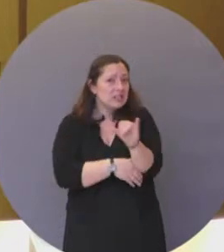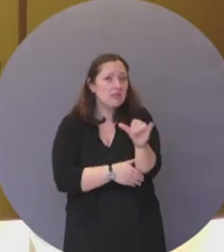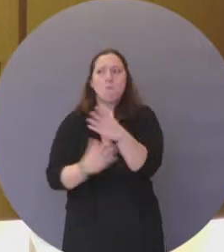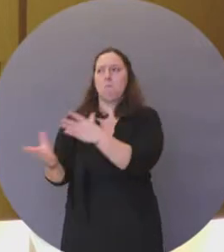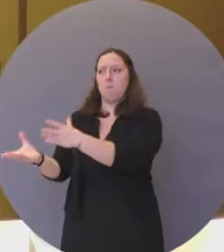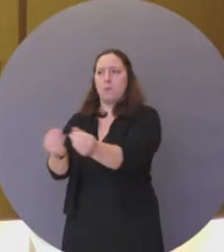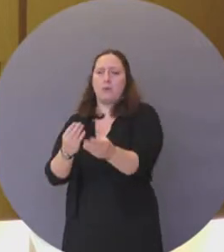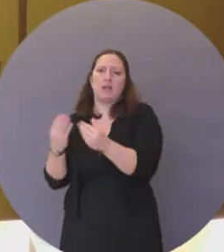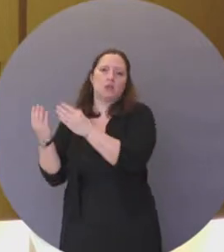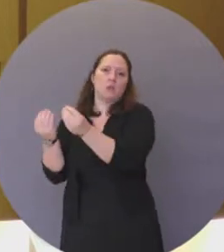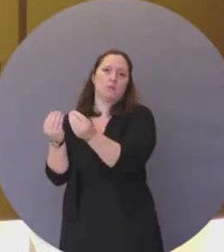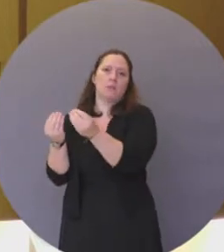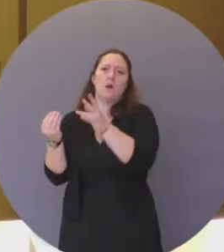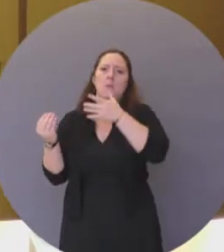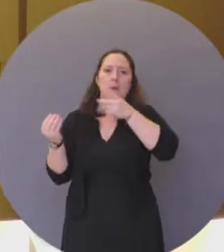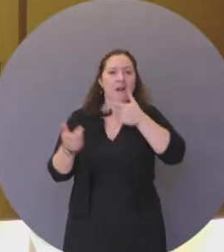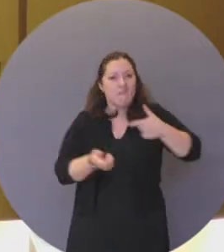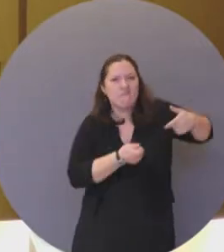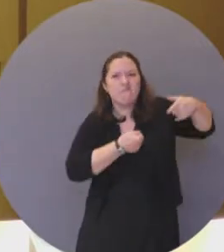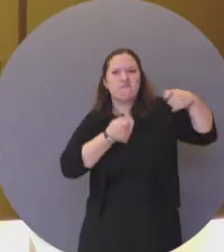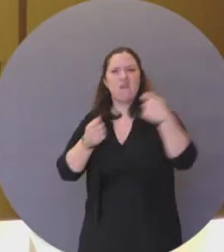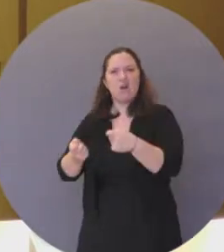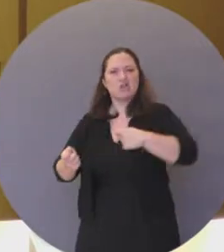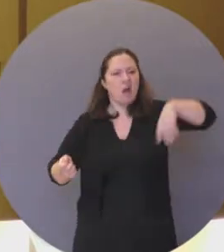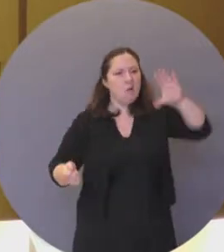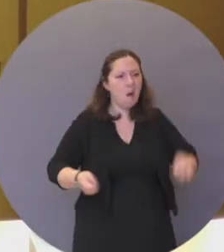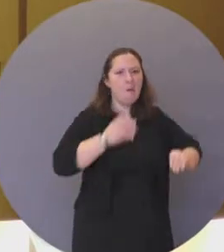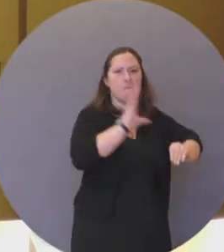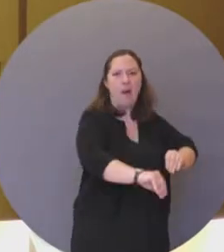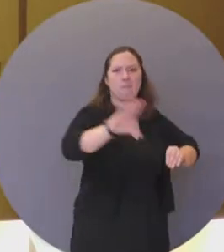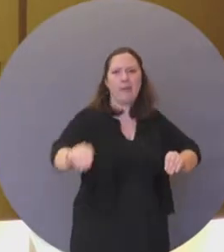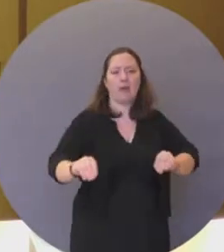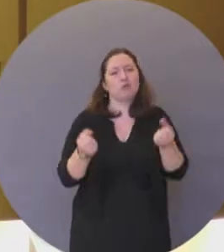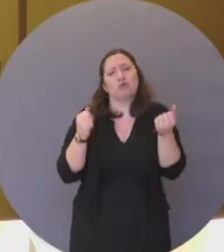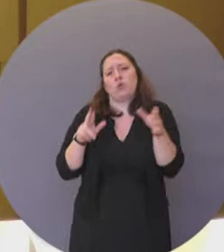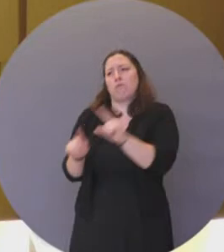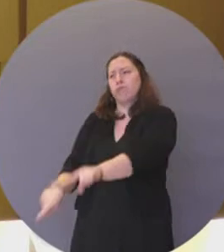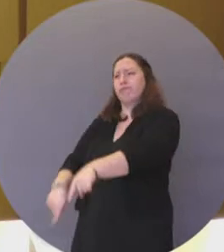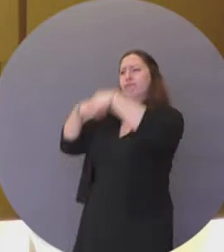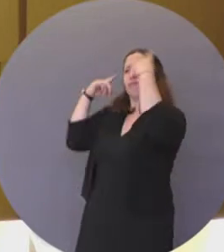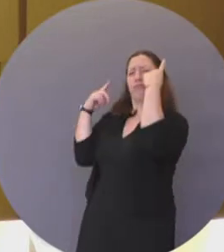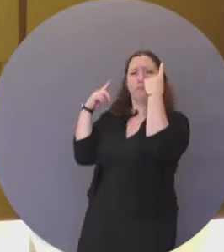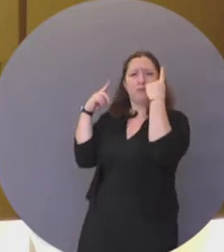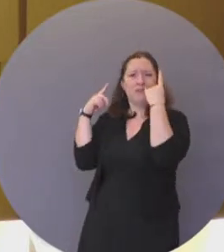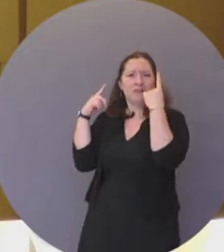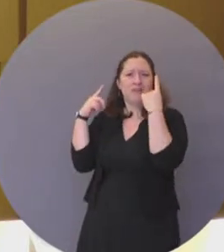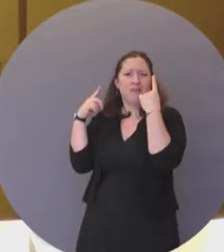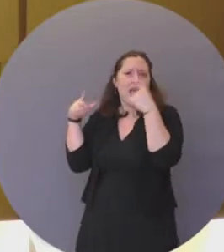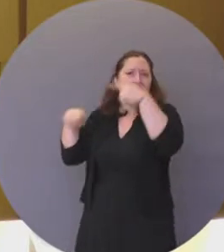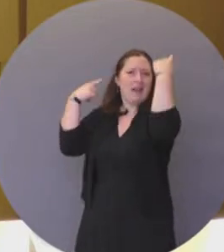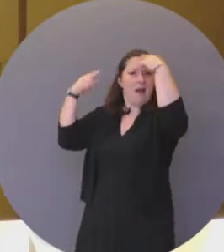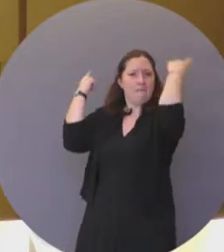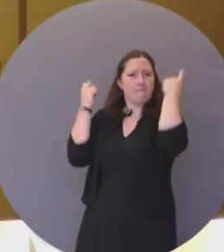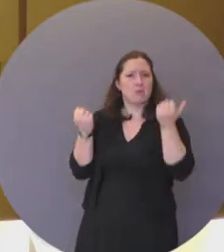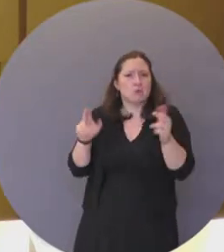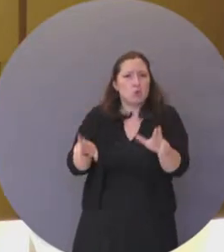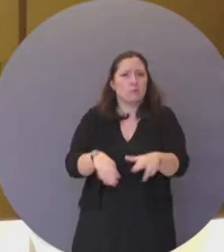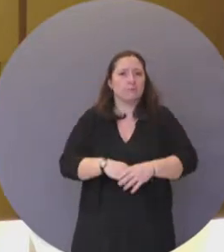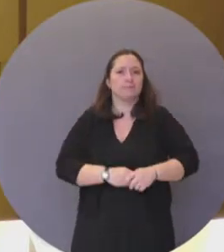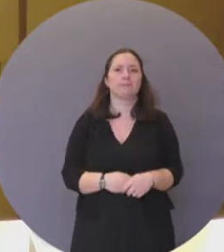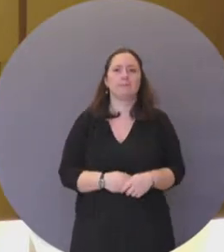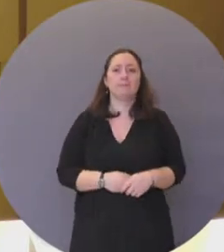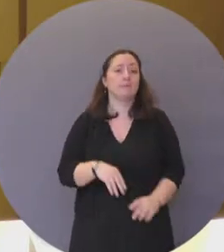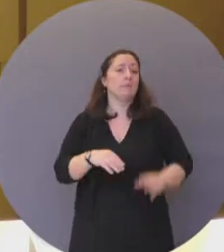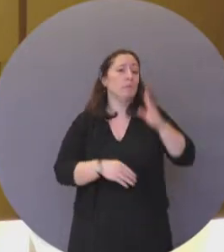un passage en force ne ferait qu'augmenter les rejets les conflits et les recours il est également nécessaire